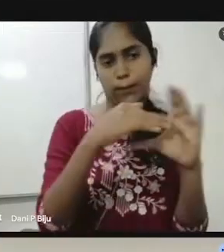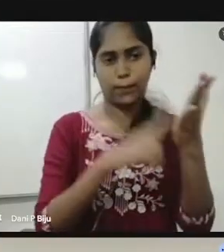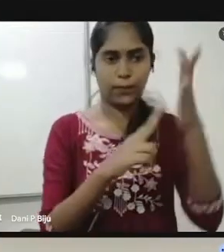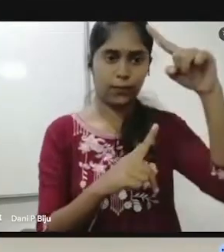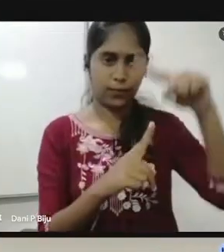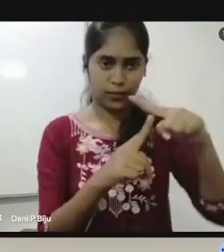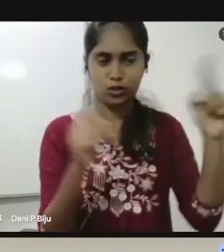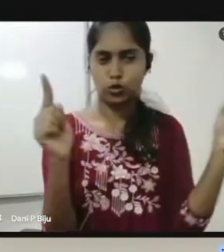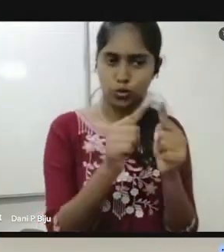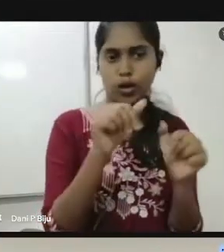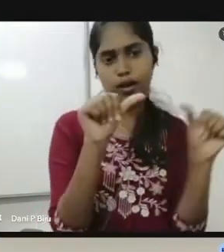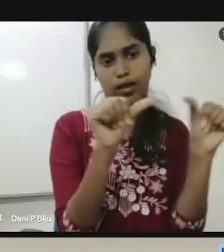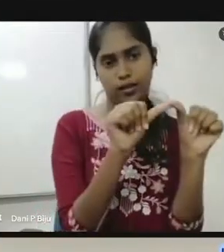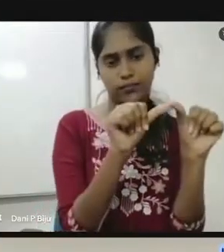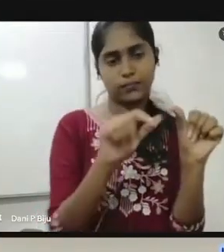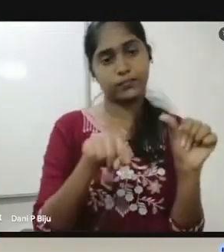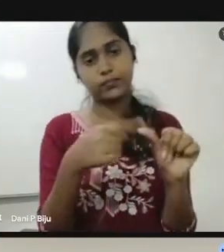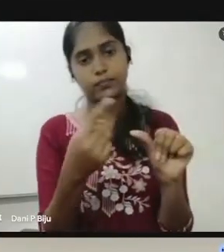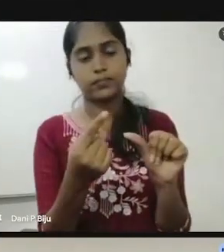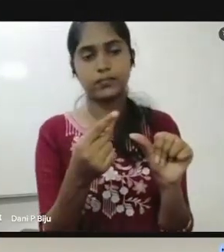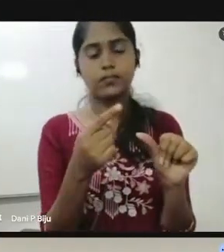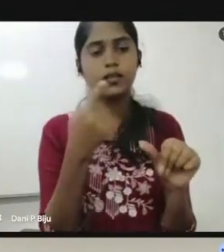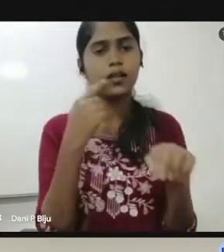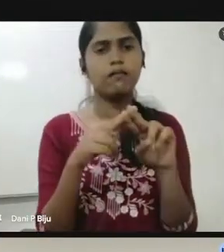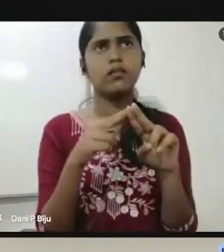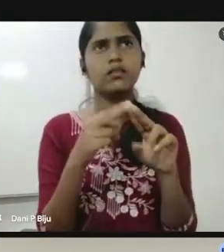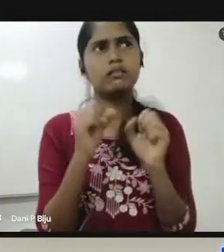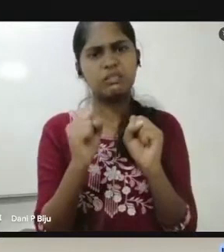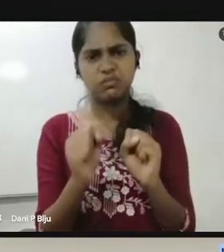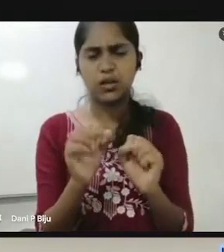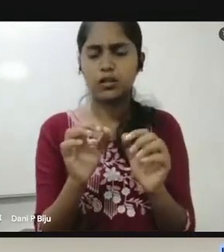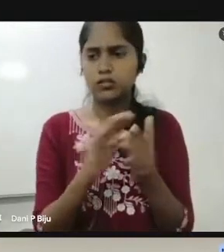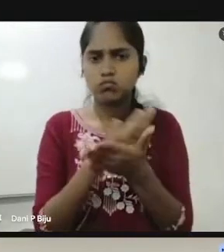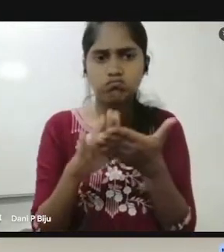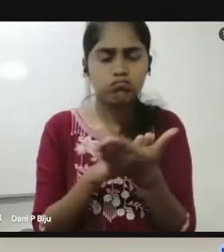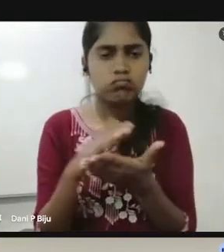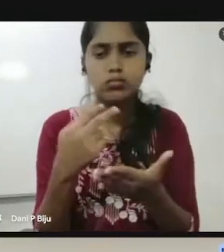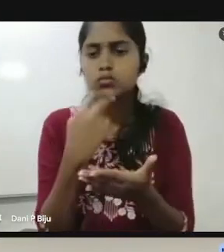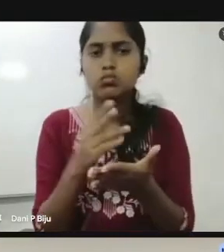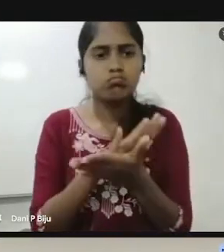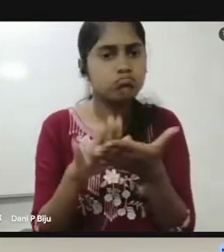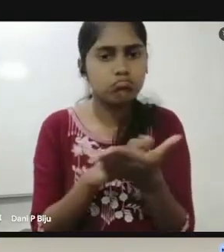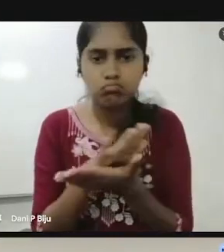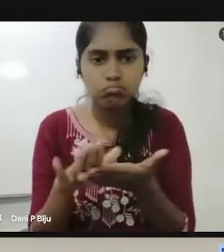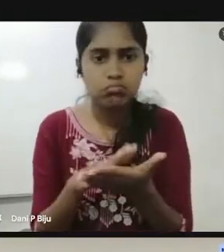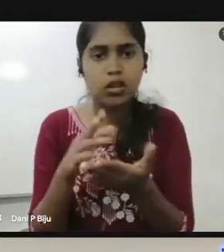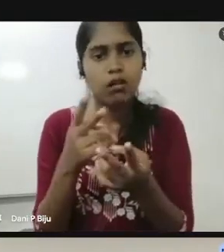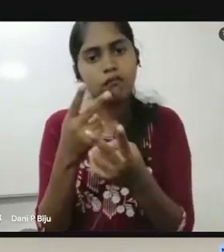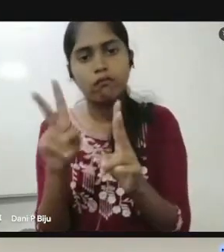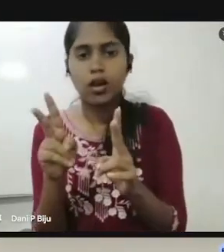ഓഗ്മെന്റേറ്റീവ് കമ്മ്യൂണിക്കേഷൻ എന്ന് പറയുന്നത്. ഇപ്പൊ ഒന്നും തന്നെ സംസാരിക്കാൻ പറ്റാത്ത ഒരാളാണെന്നുണ്ടെങ്കിൽ നമുക്ക് വേറൊരു മാർഗം കൊടുക്കേണ്ട ആ